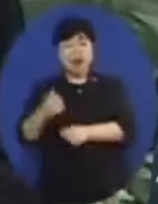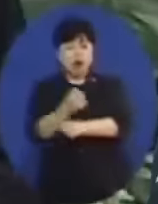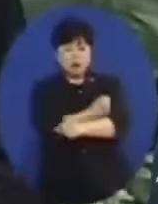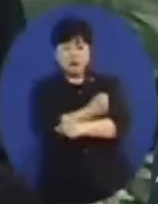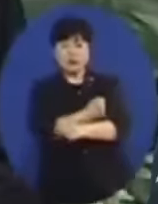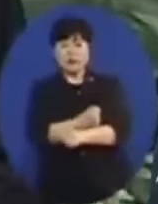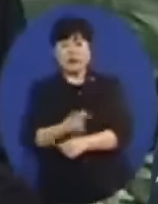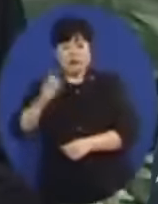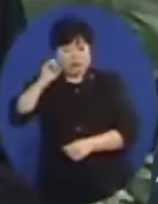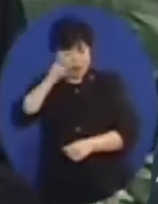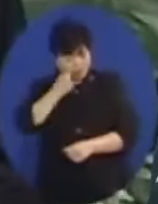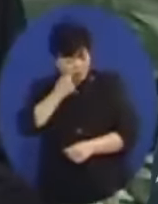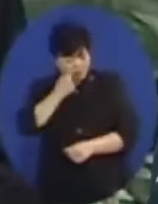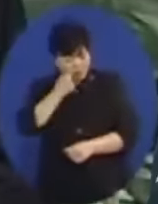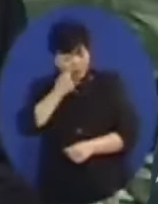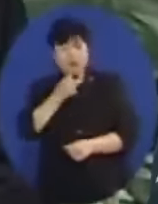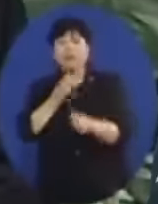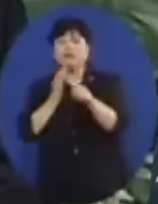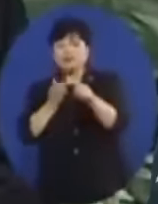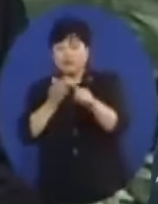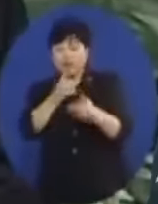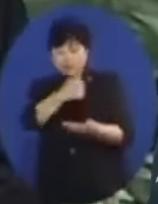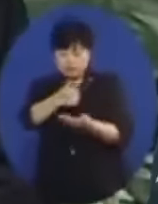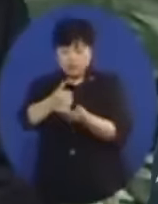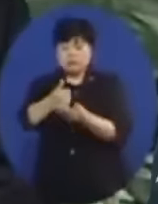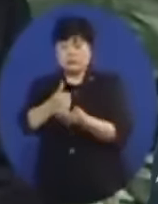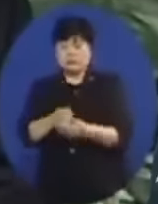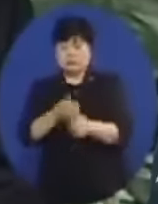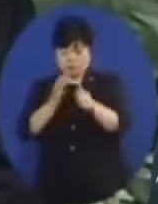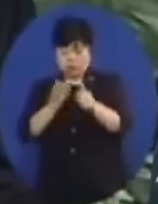엄청나게 어려운 요구를 주님이 하십니다.